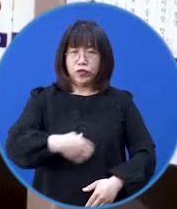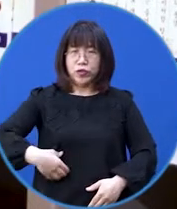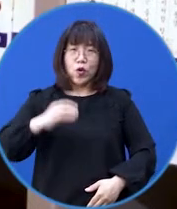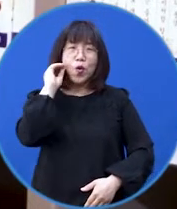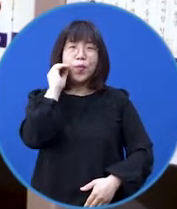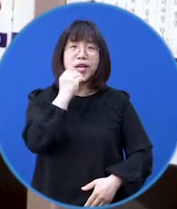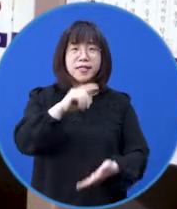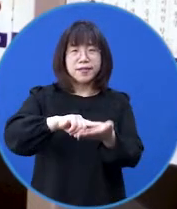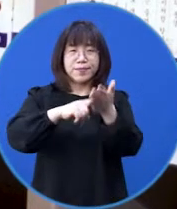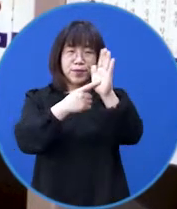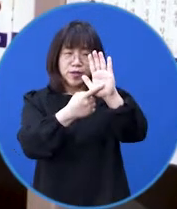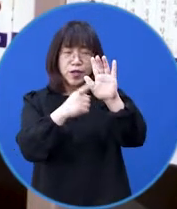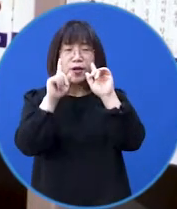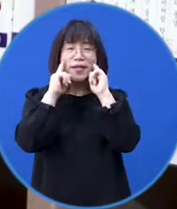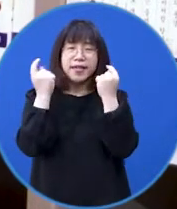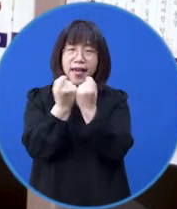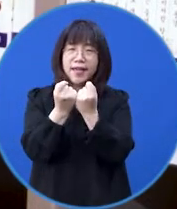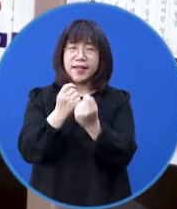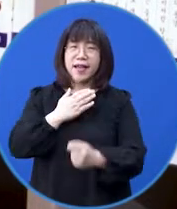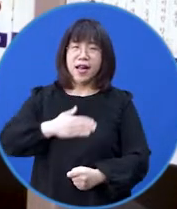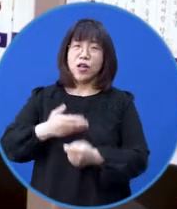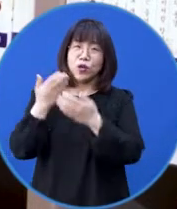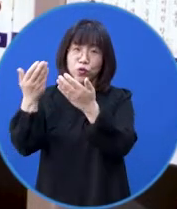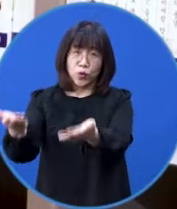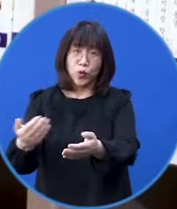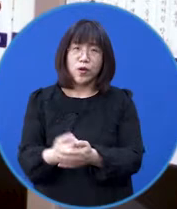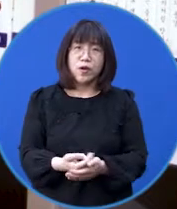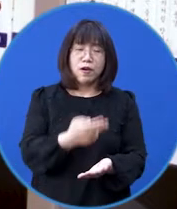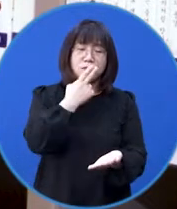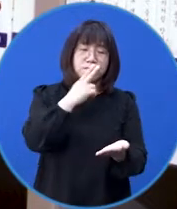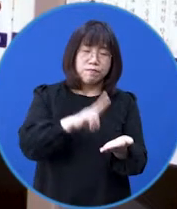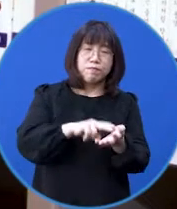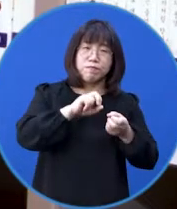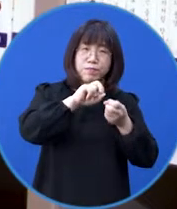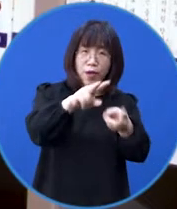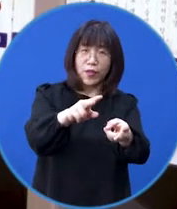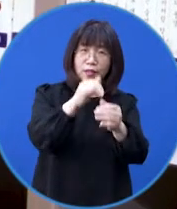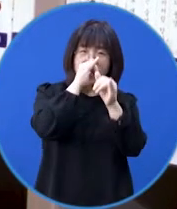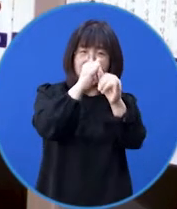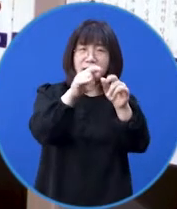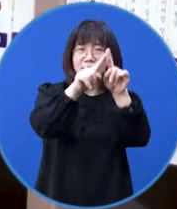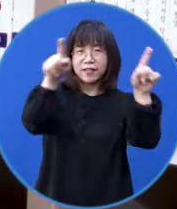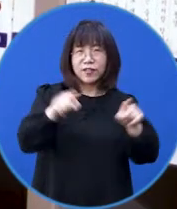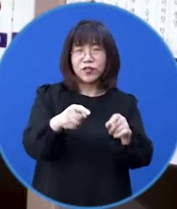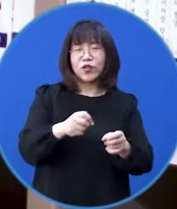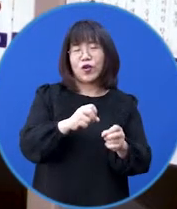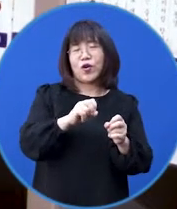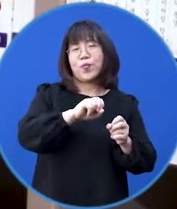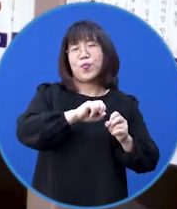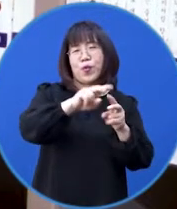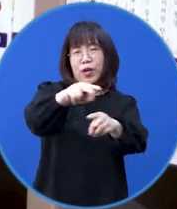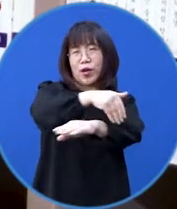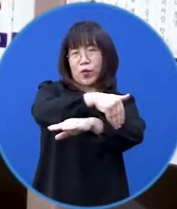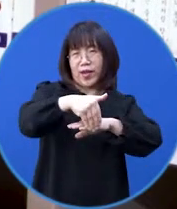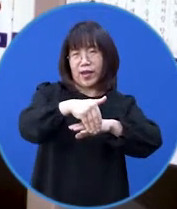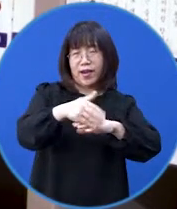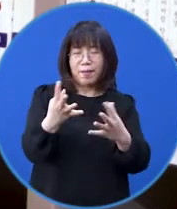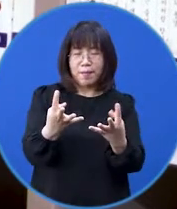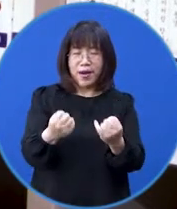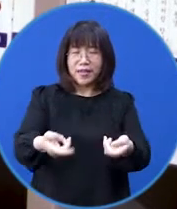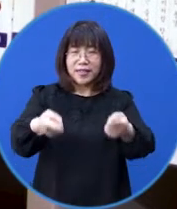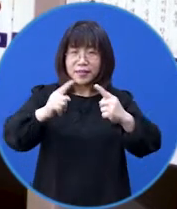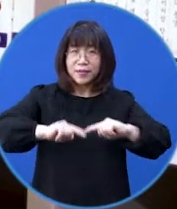강서구 어린이구청 홈페이지 게시와 개별 통보하며 별도의 시상식 없이 우편으로 상장을 전달할